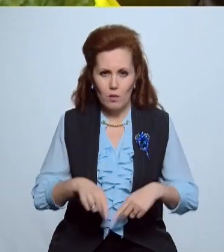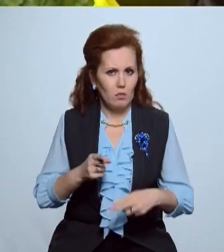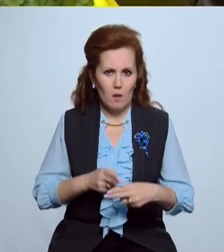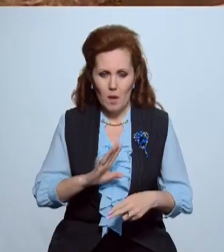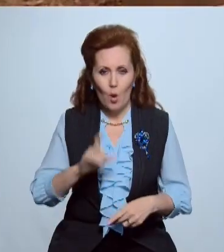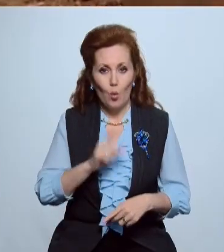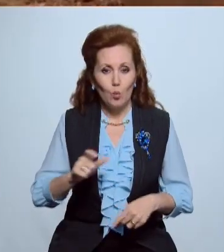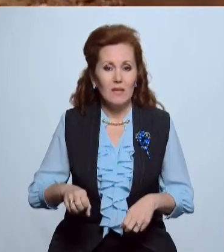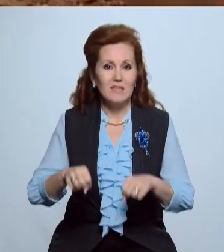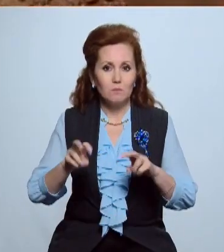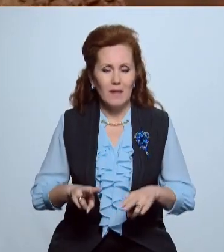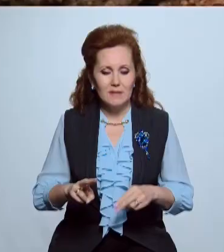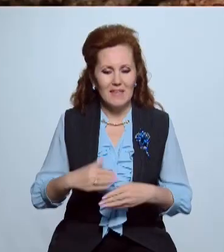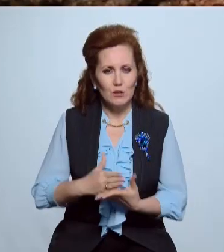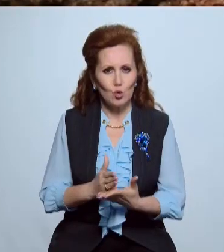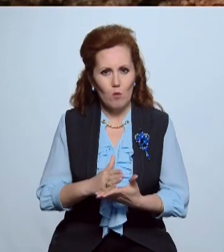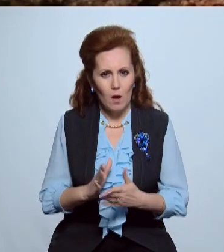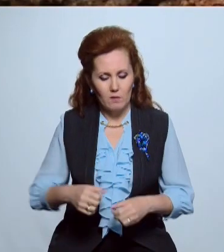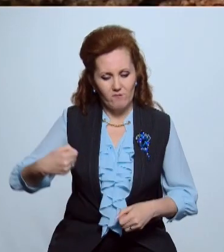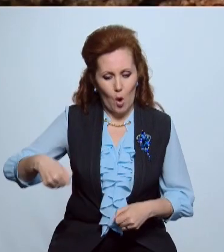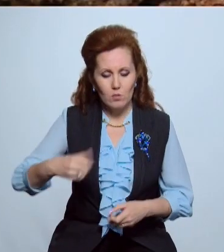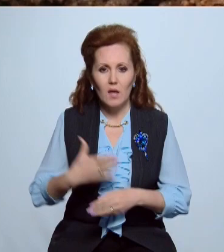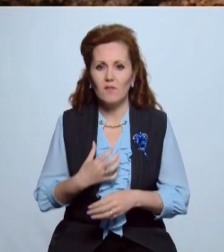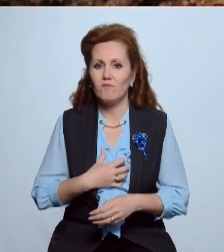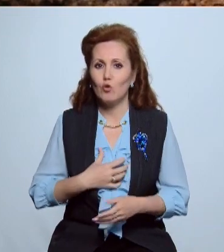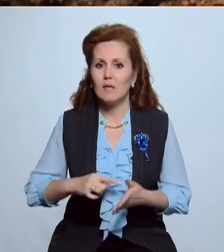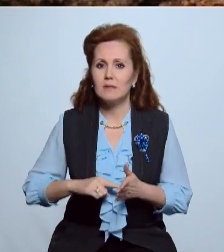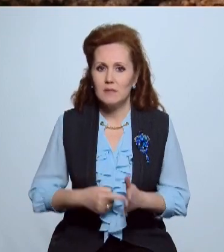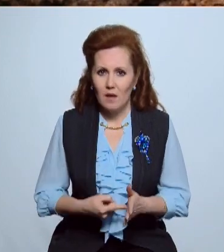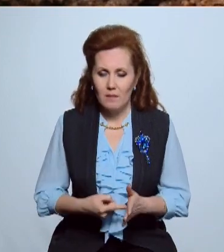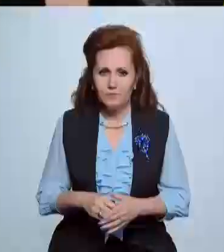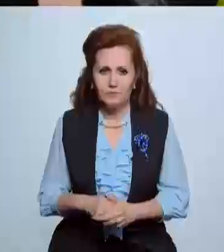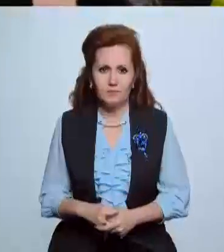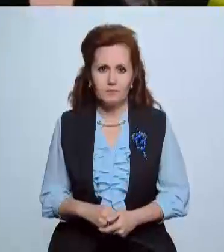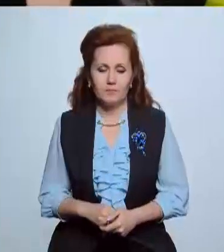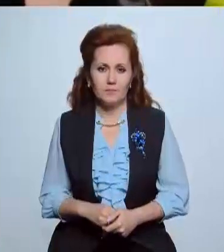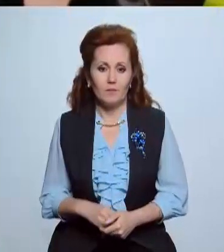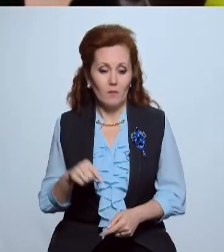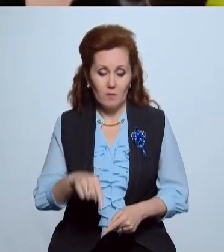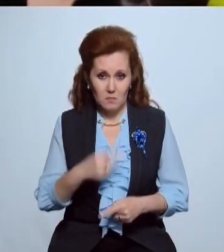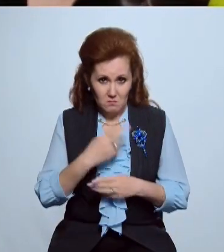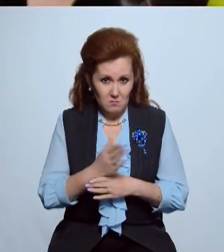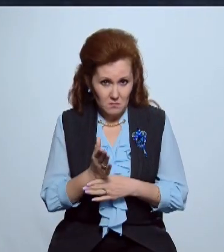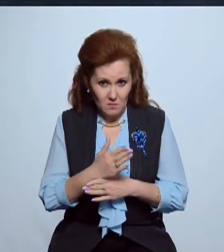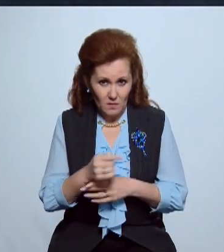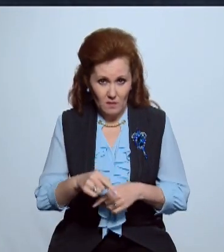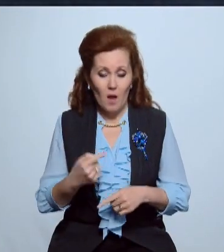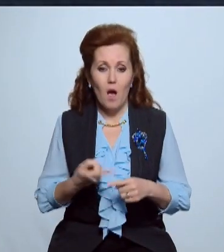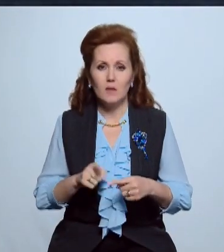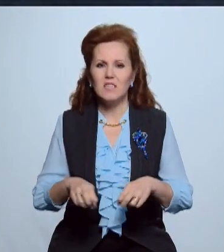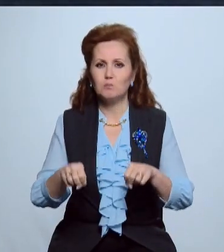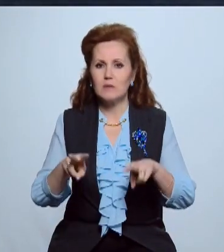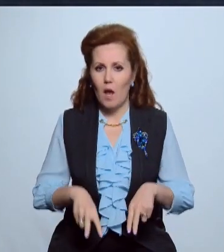помеха. У людей со специнструментами и ведрами есть важная цель. Вот эту часть. Тебе на 25 нужно было укрепить.